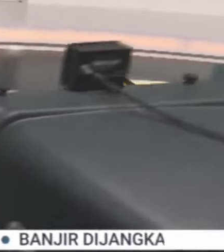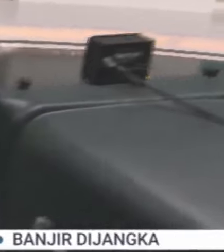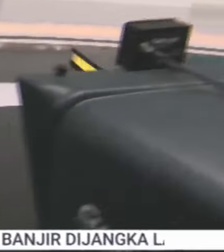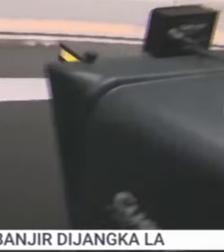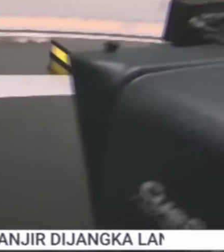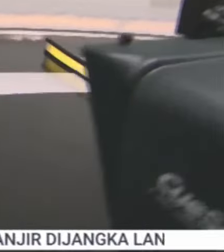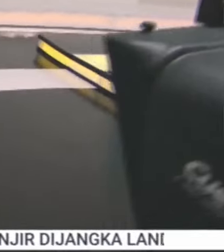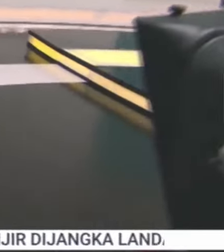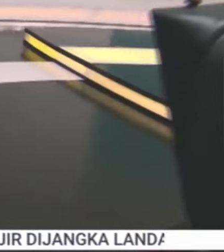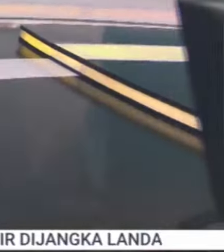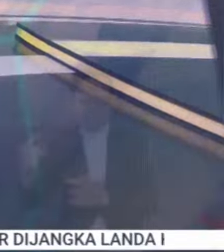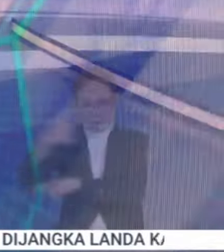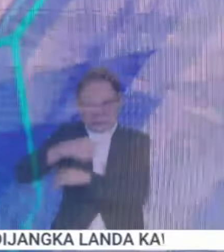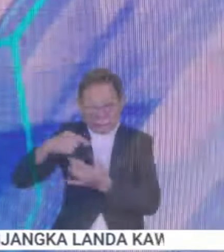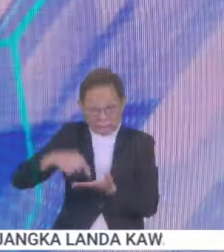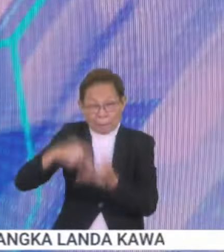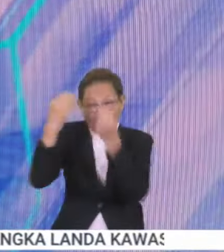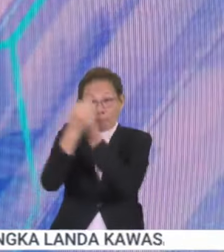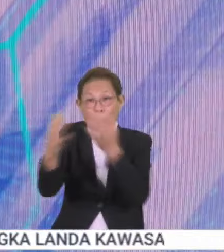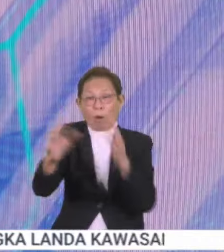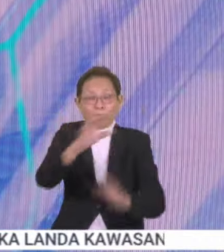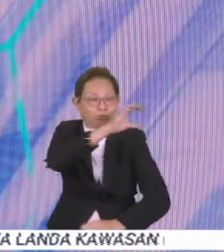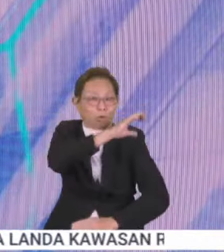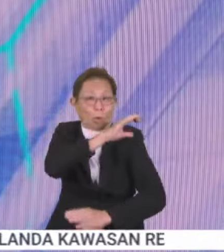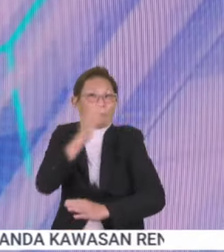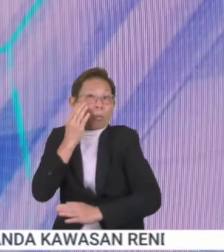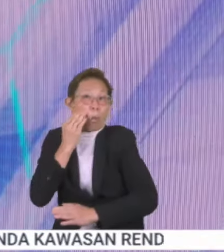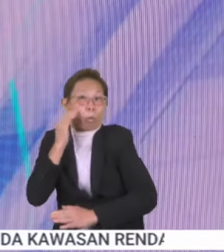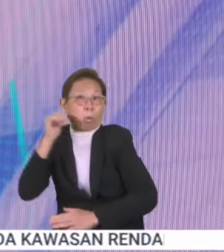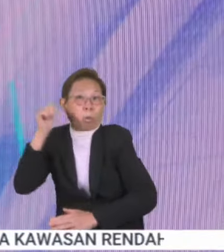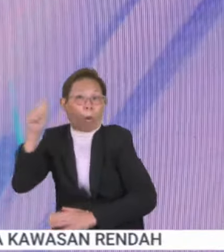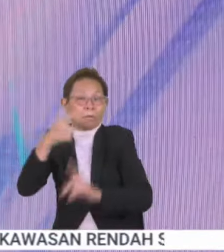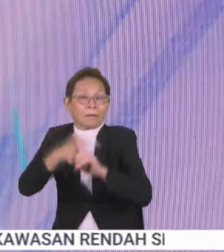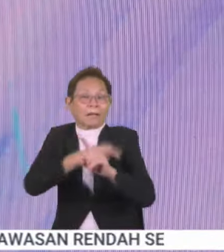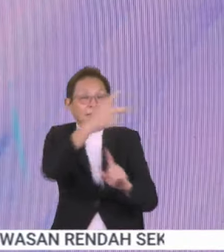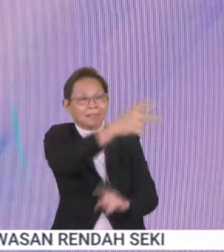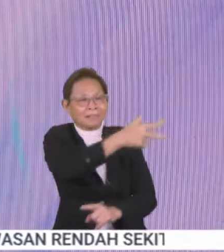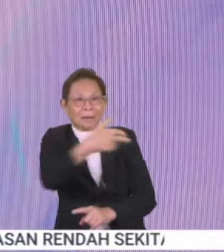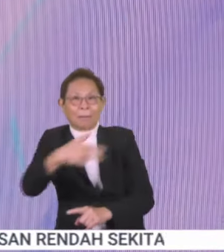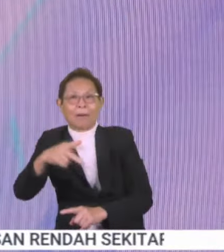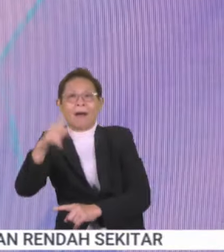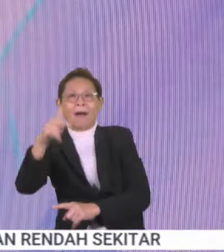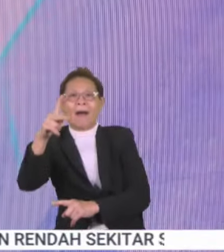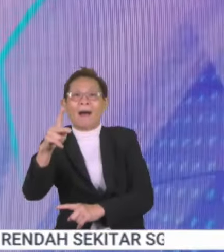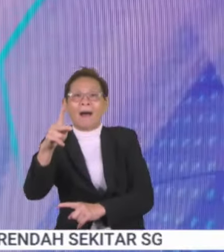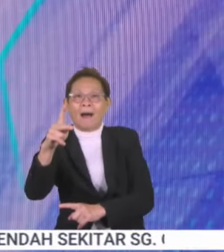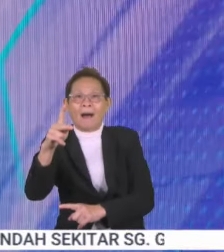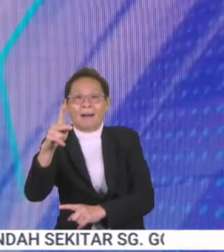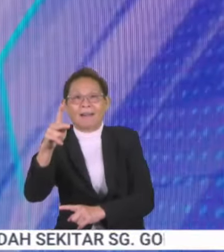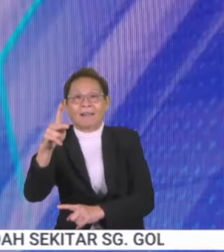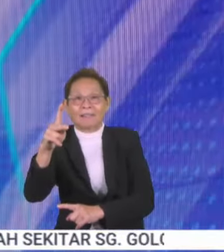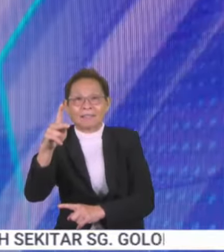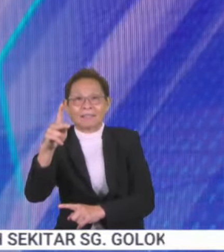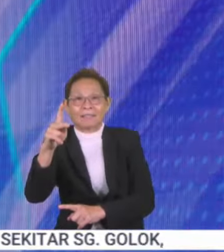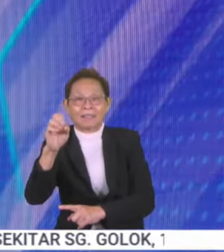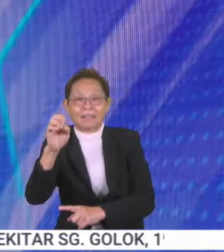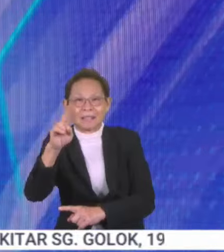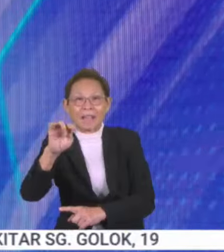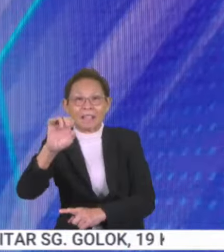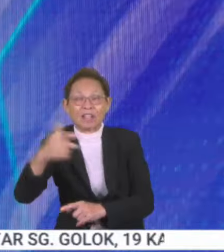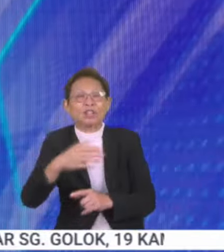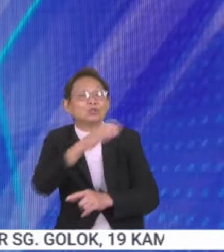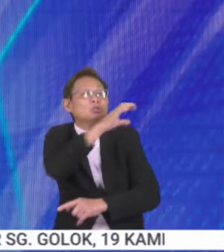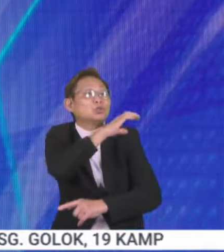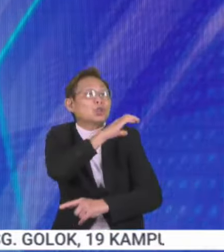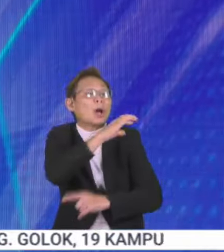Persatuan Badminton Malaysia BM hari ini mengumumkan jurulatih berpengalaman dari Denmark Kenneth Jonassen sebagai ketua jurulatih perserangan negara